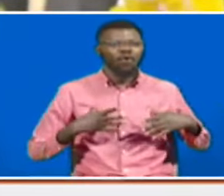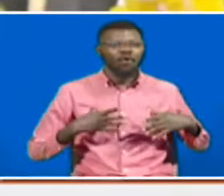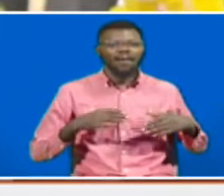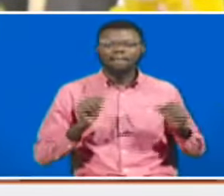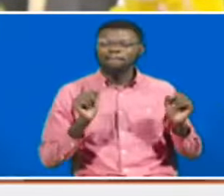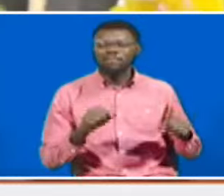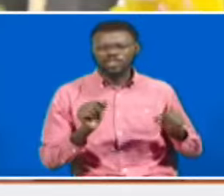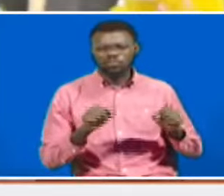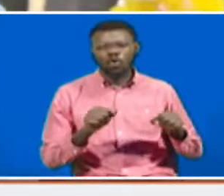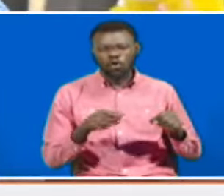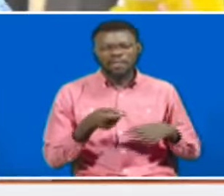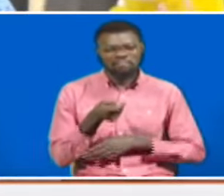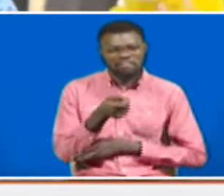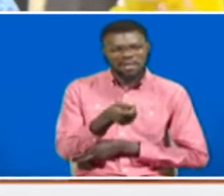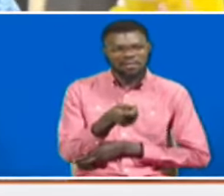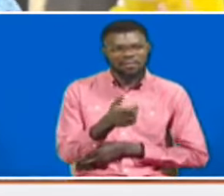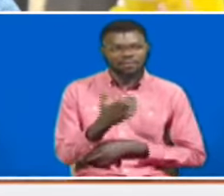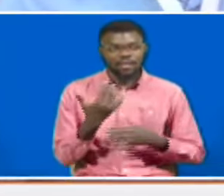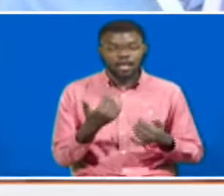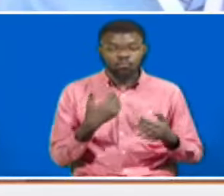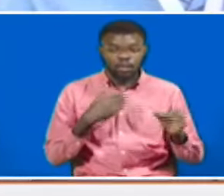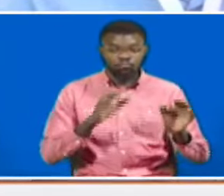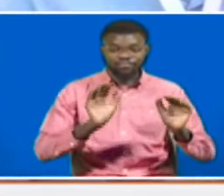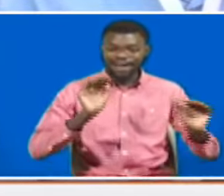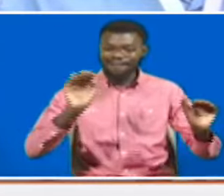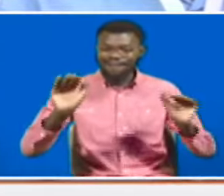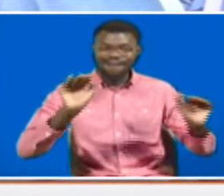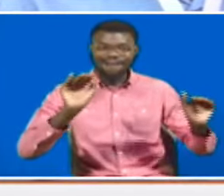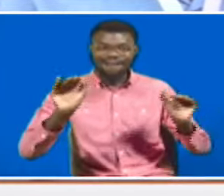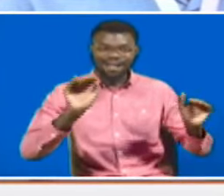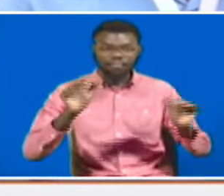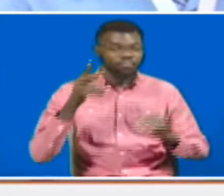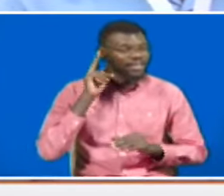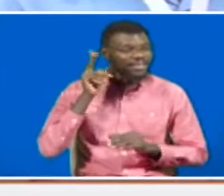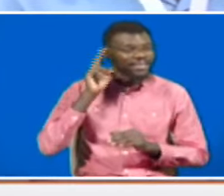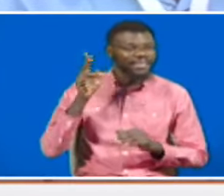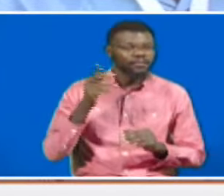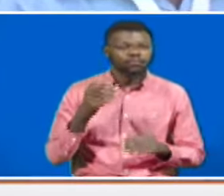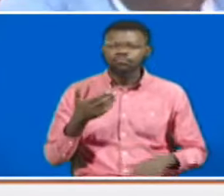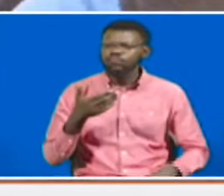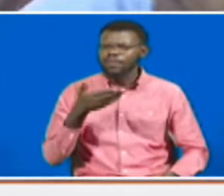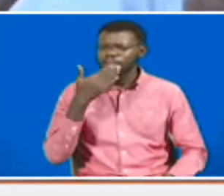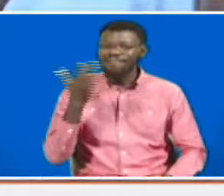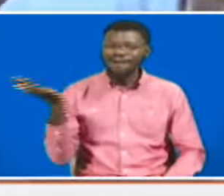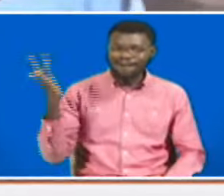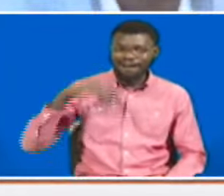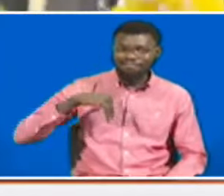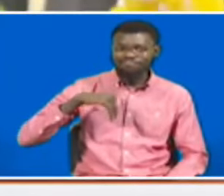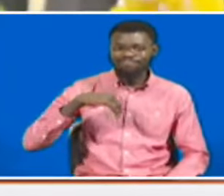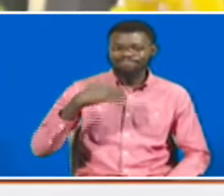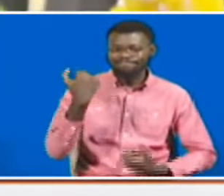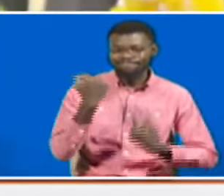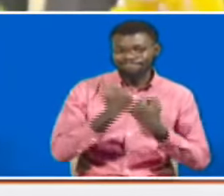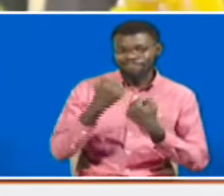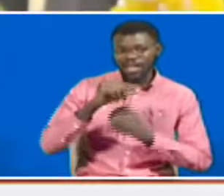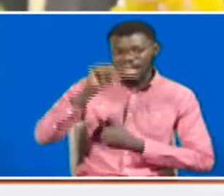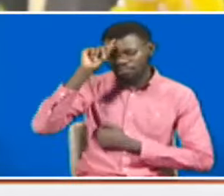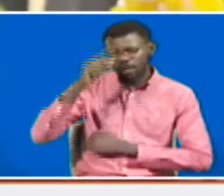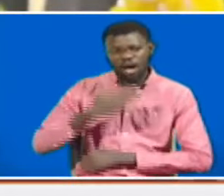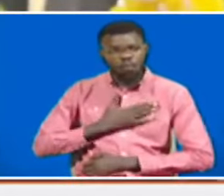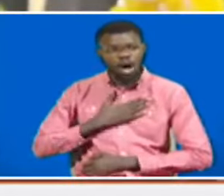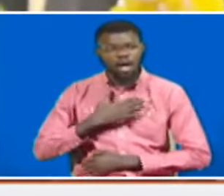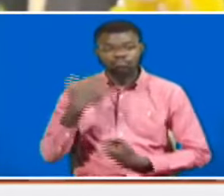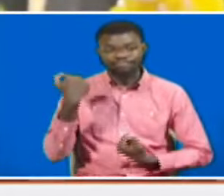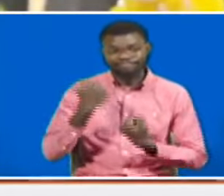nataka kuwaomba omuguzi wote, tukuje serikali yetu tukufu. Let us support